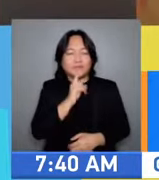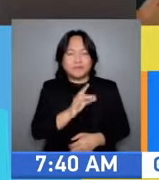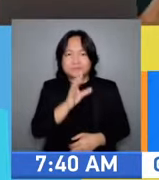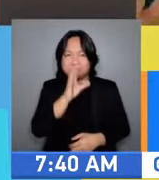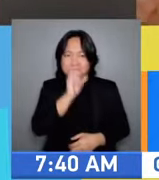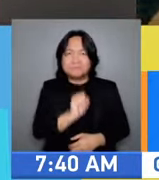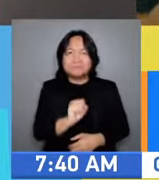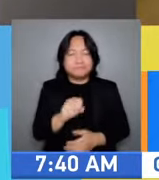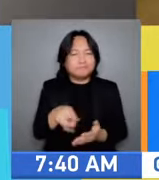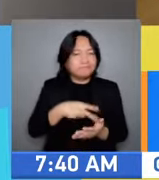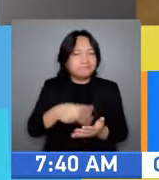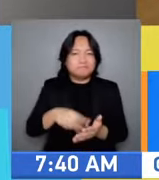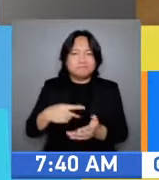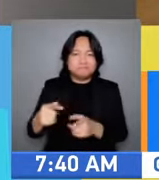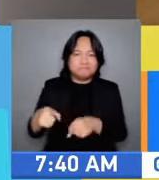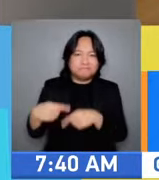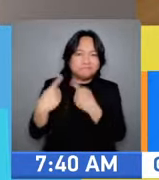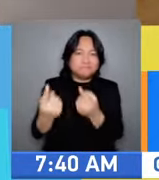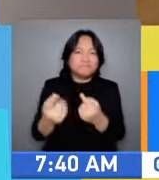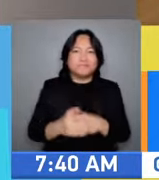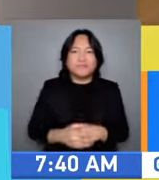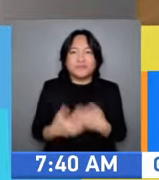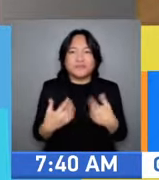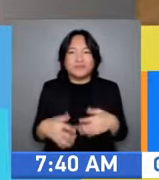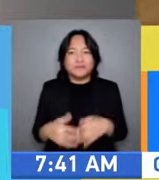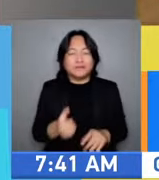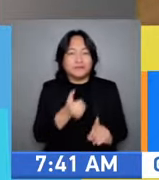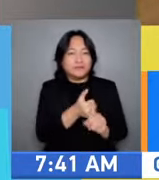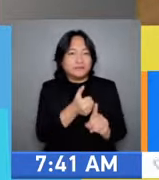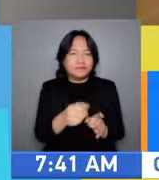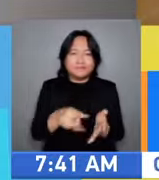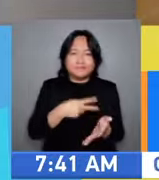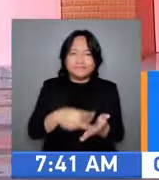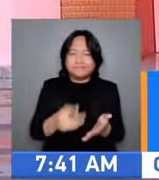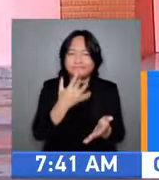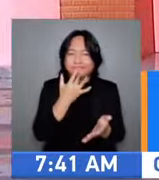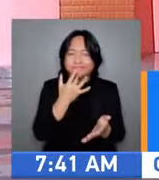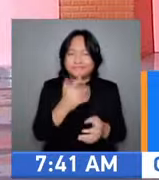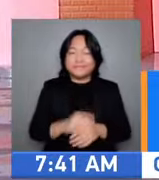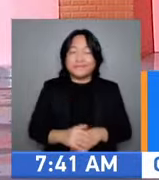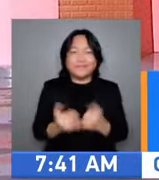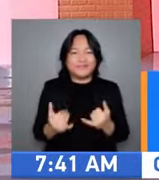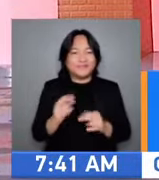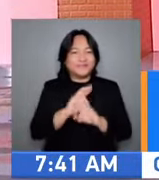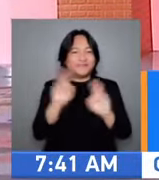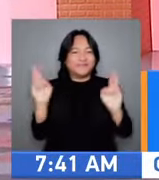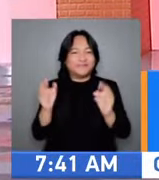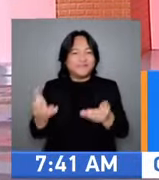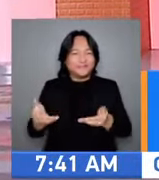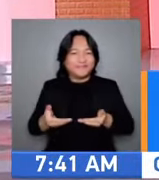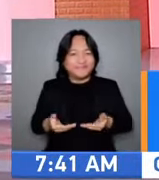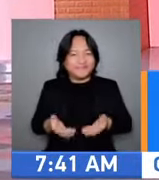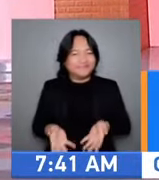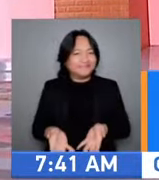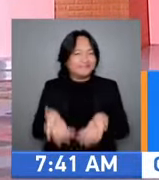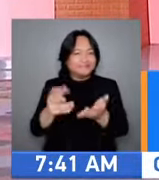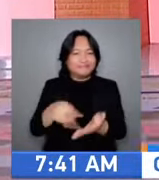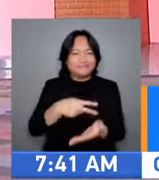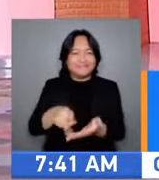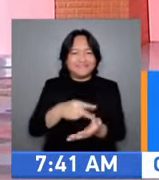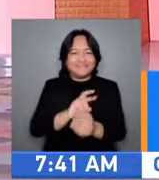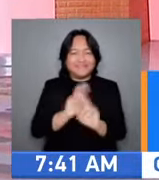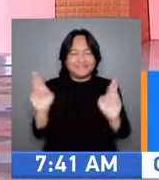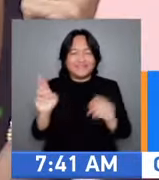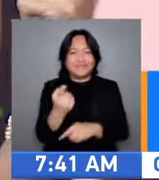kami, Shepherd, dun sa pagsasayaw niyo dito dati. Kaya hindi na kami magpapahintay. Shepherd, the floor is yours, mga kapuso. 90 sayawan